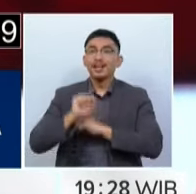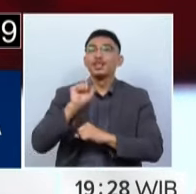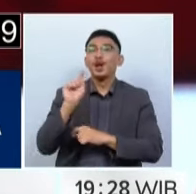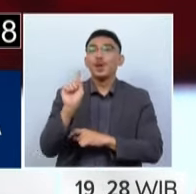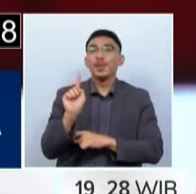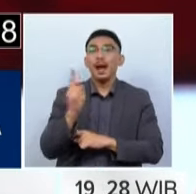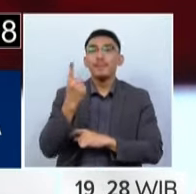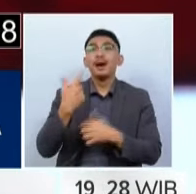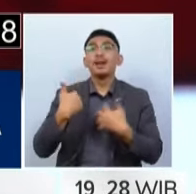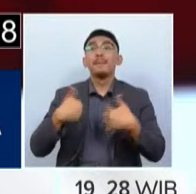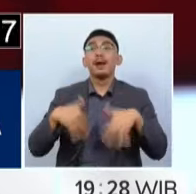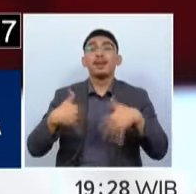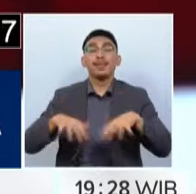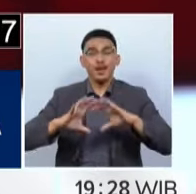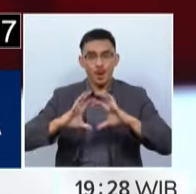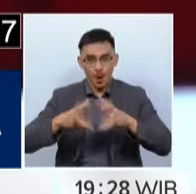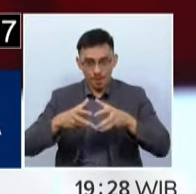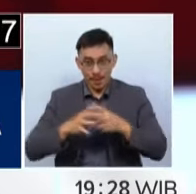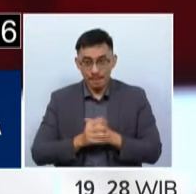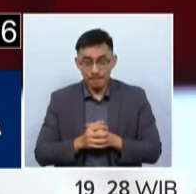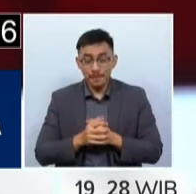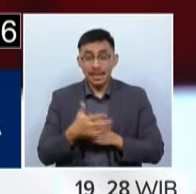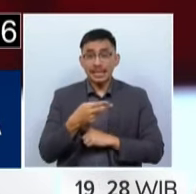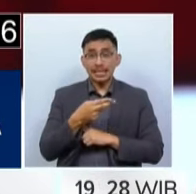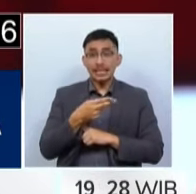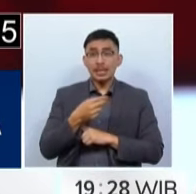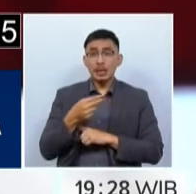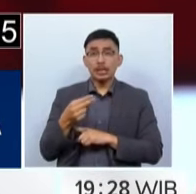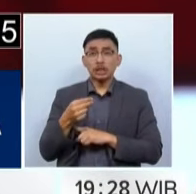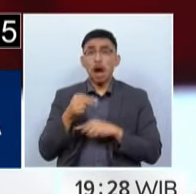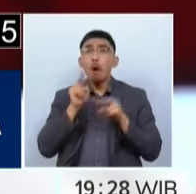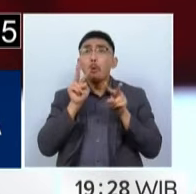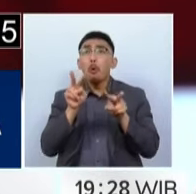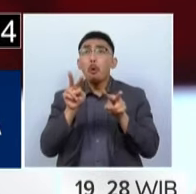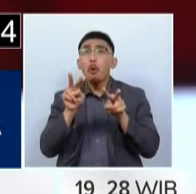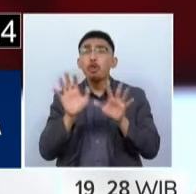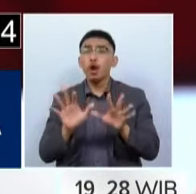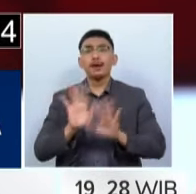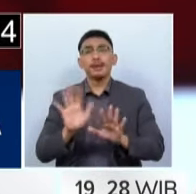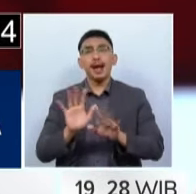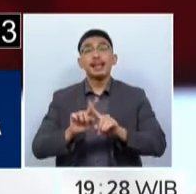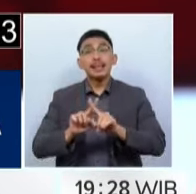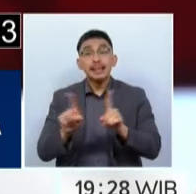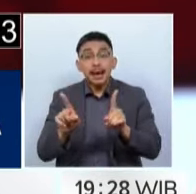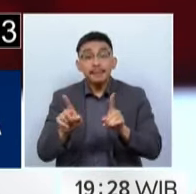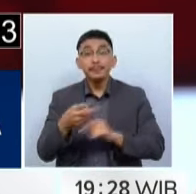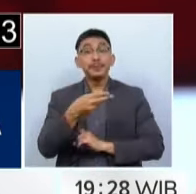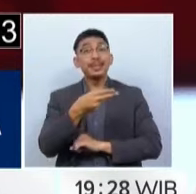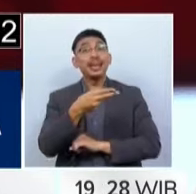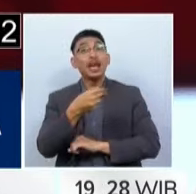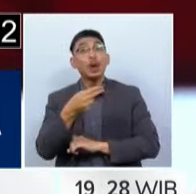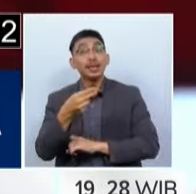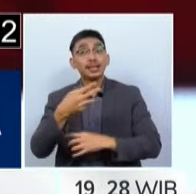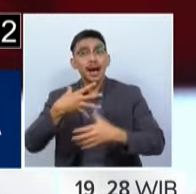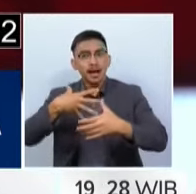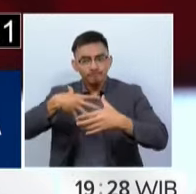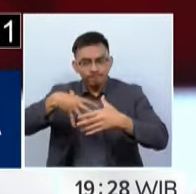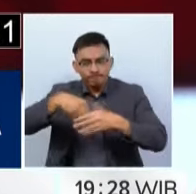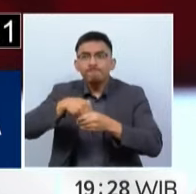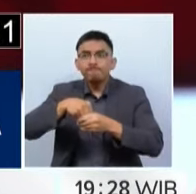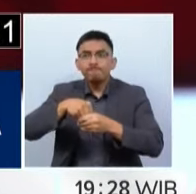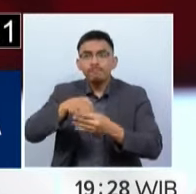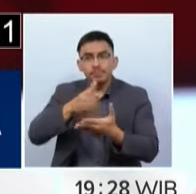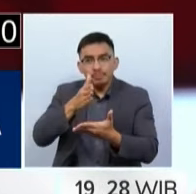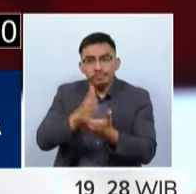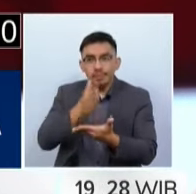Indonesia tidak hadir sebagai penonton tapi Indonesia hadir sebagai penentu arah perdamaian